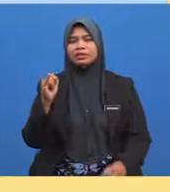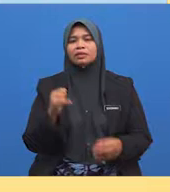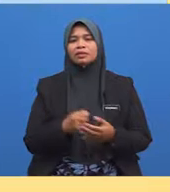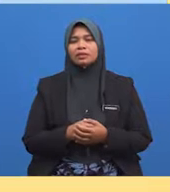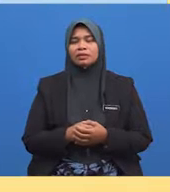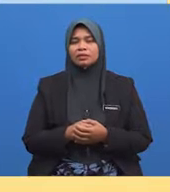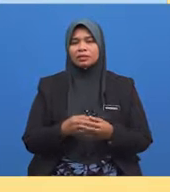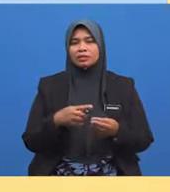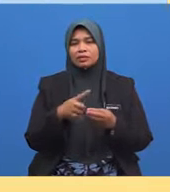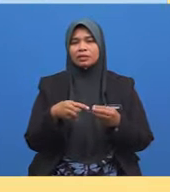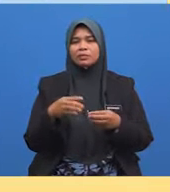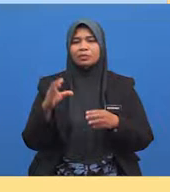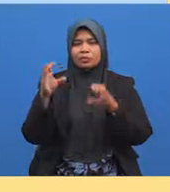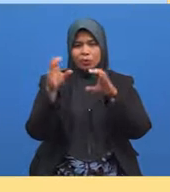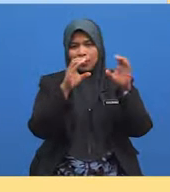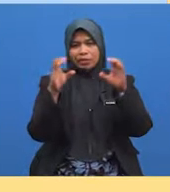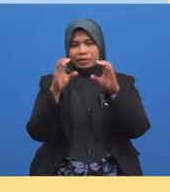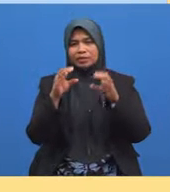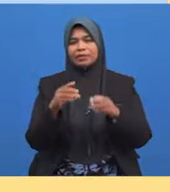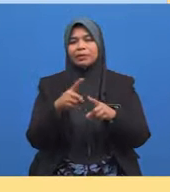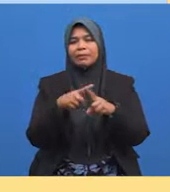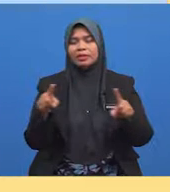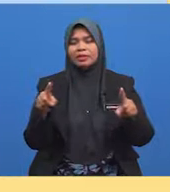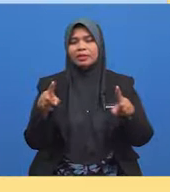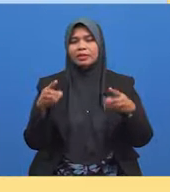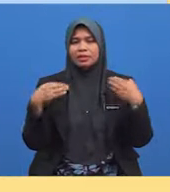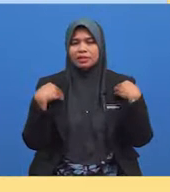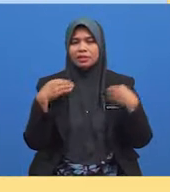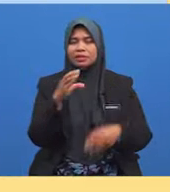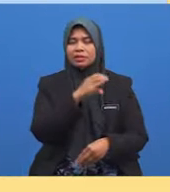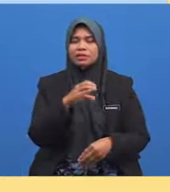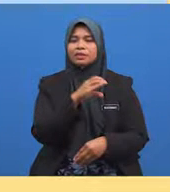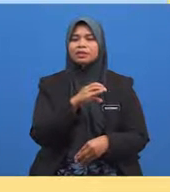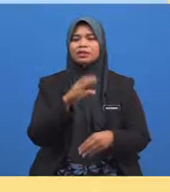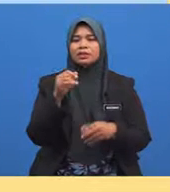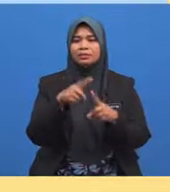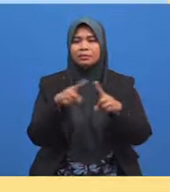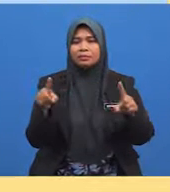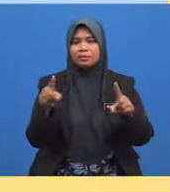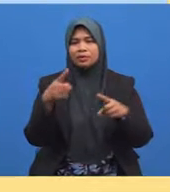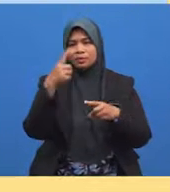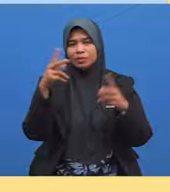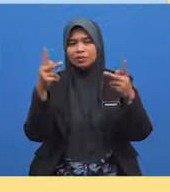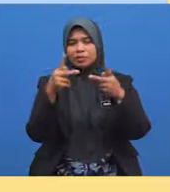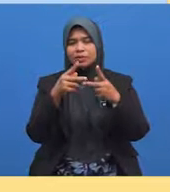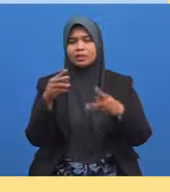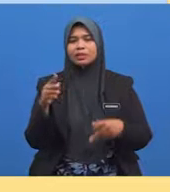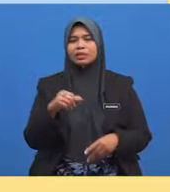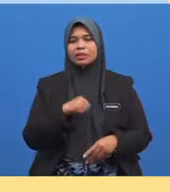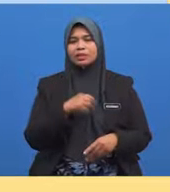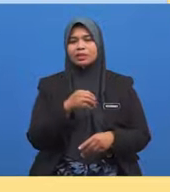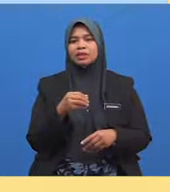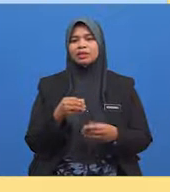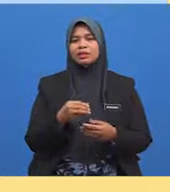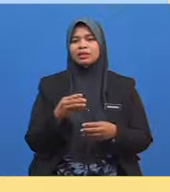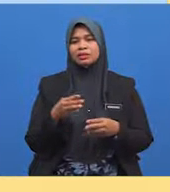cuaca. Organisma yang berbeza mempunyai ciri-ciri yang berbeza untuk menyesuaikan diri dan bermandiri